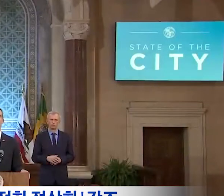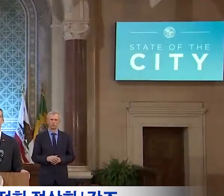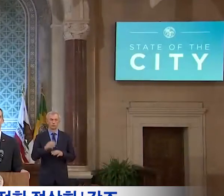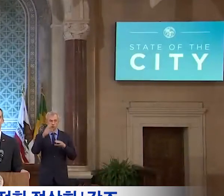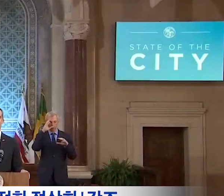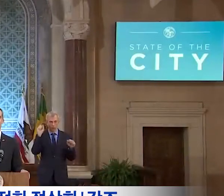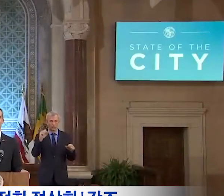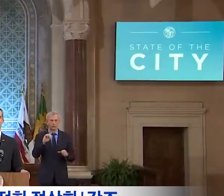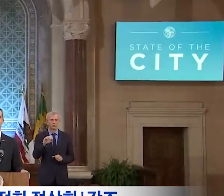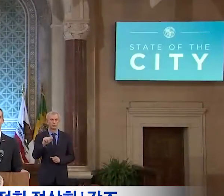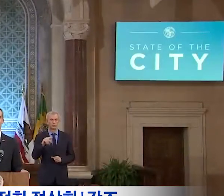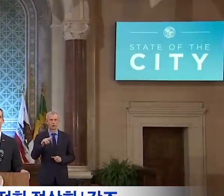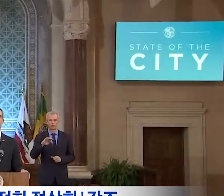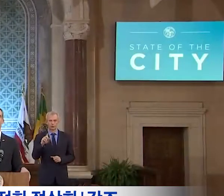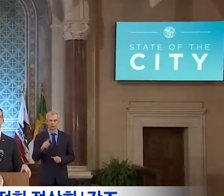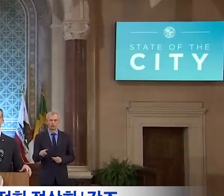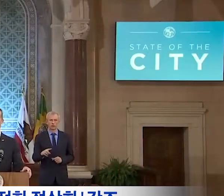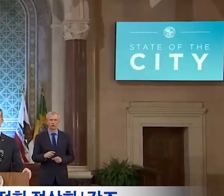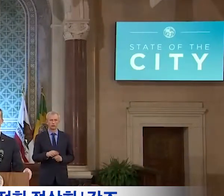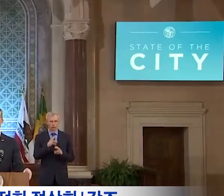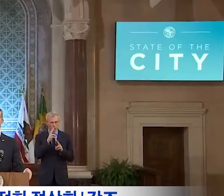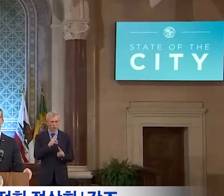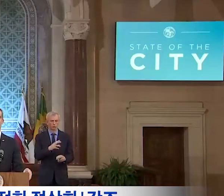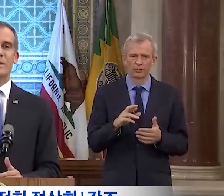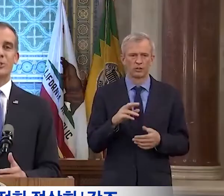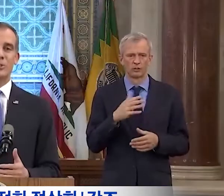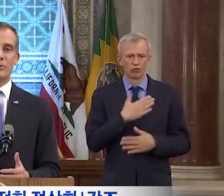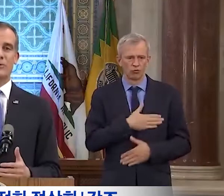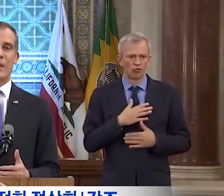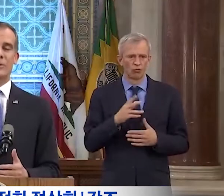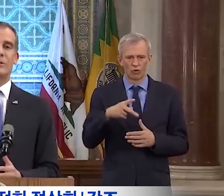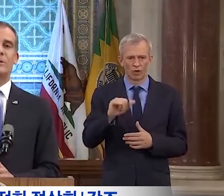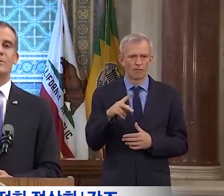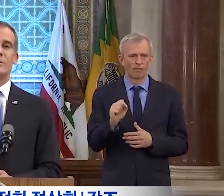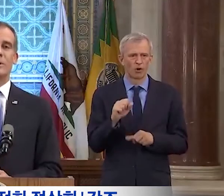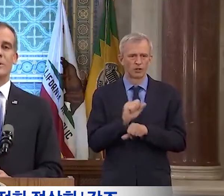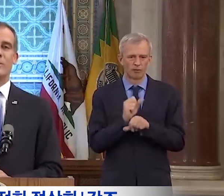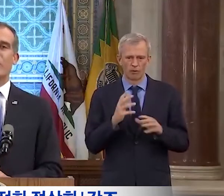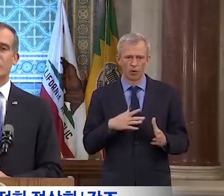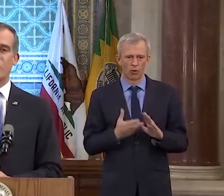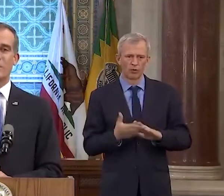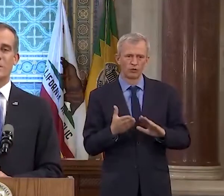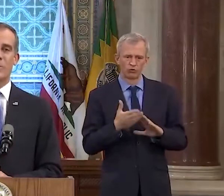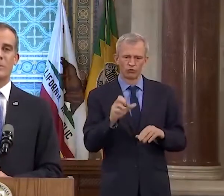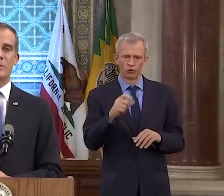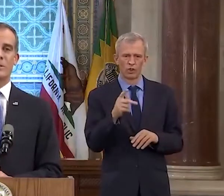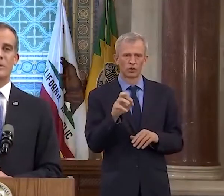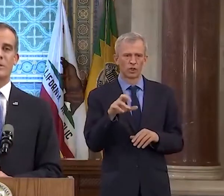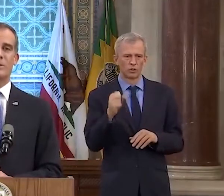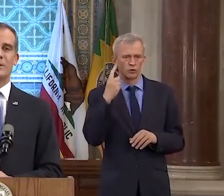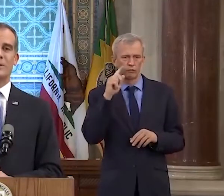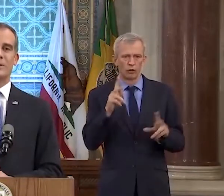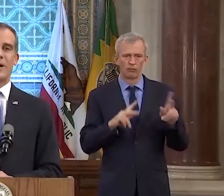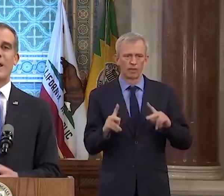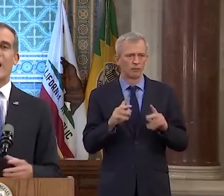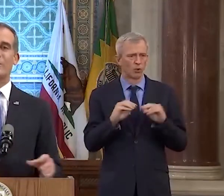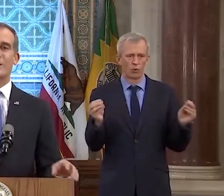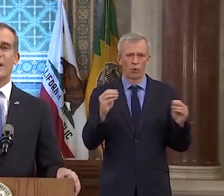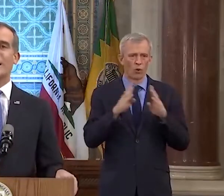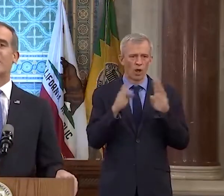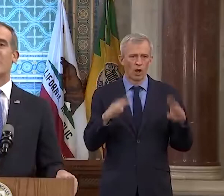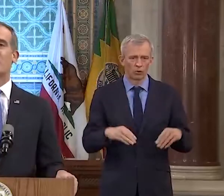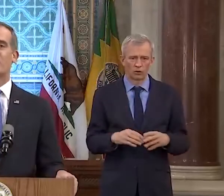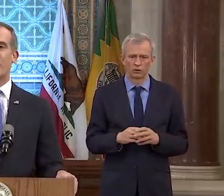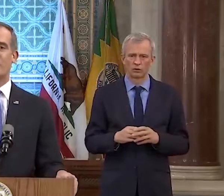정상화 를 강조하며 자택 되기 행장 명령은 점진적으로 수정 완화될 것이라고 언급했습니다 결론적으로